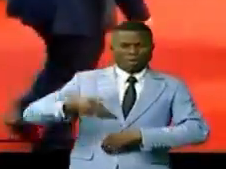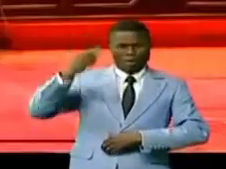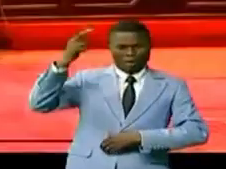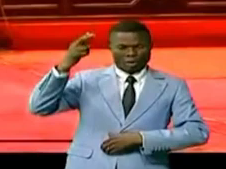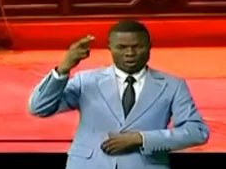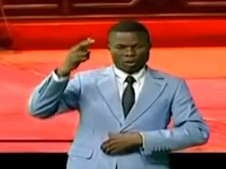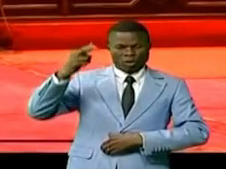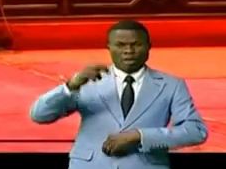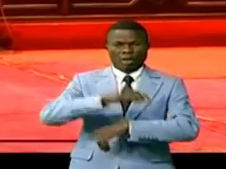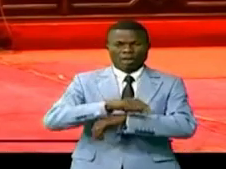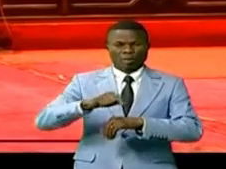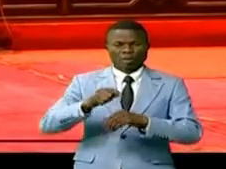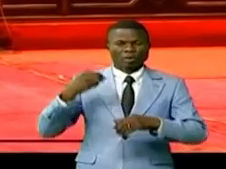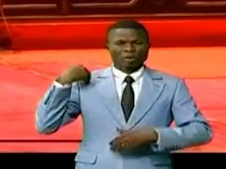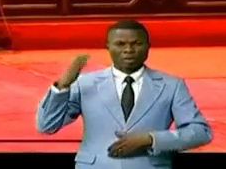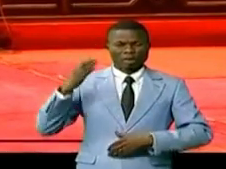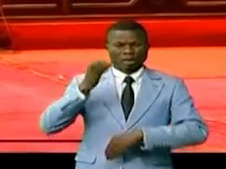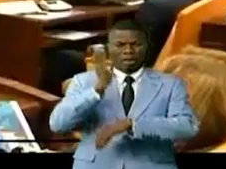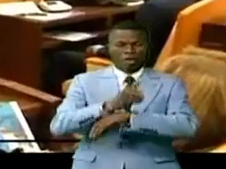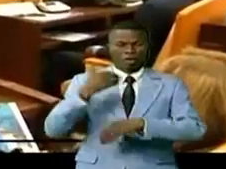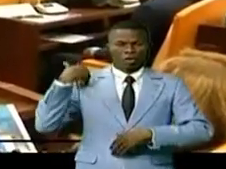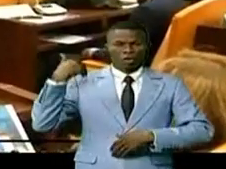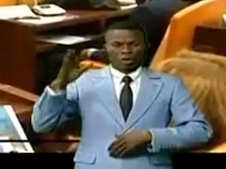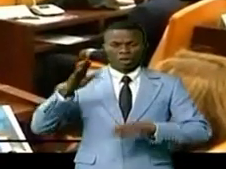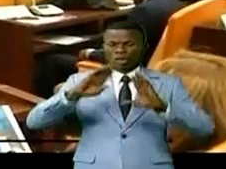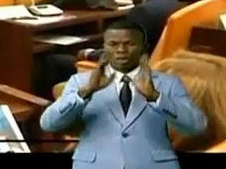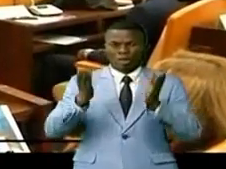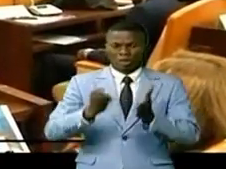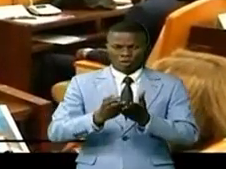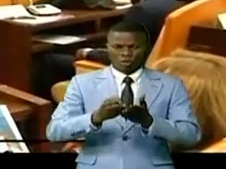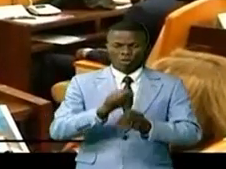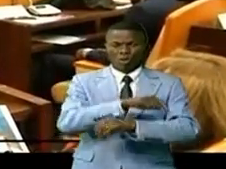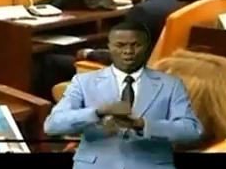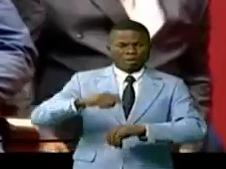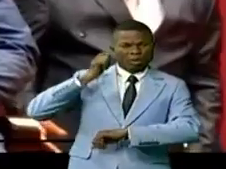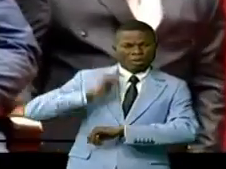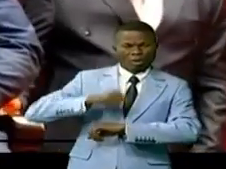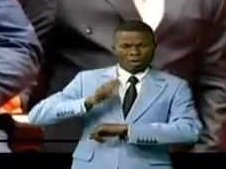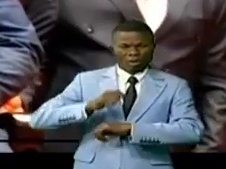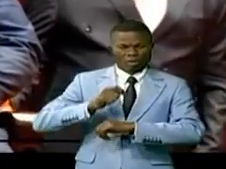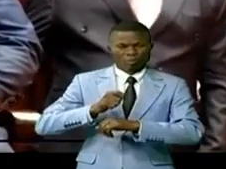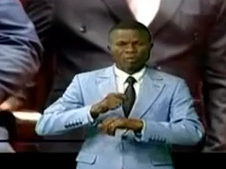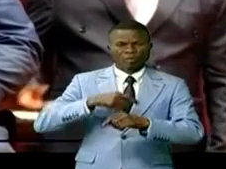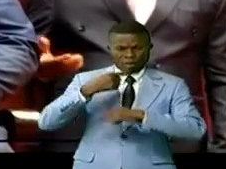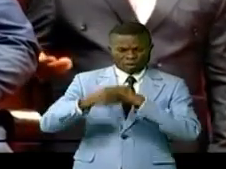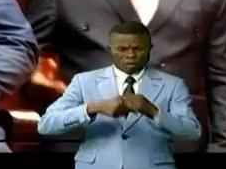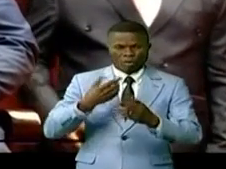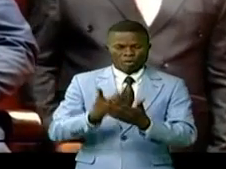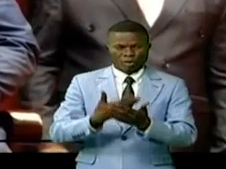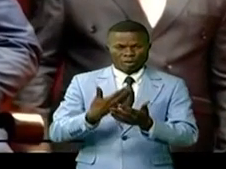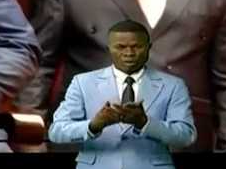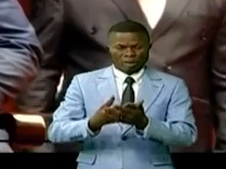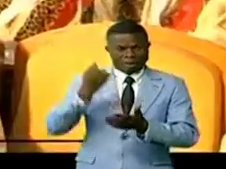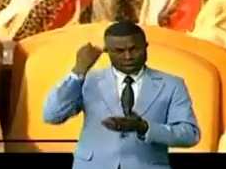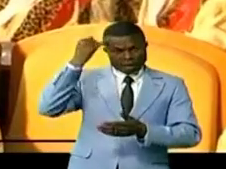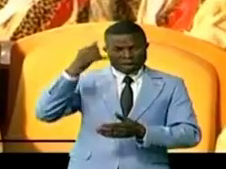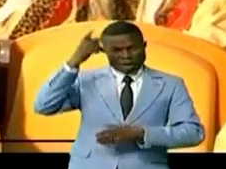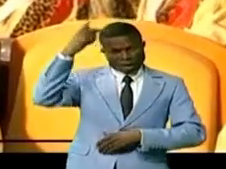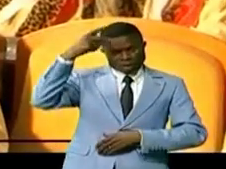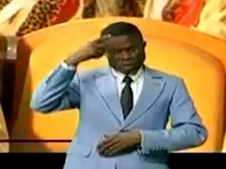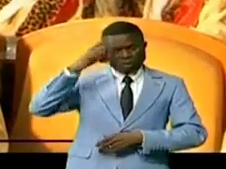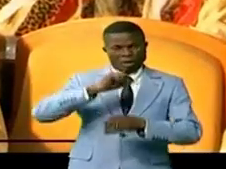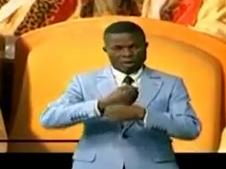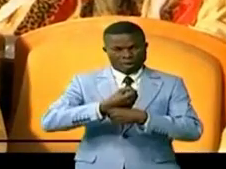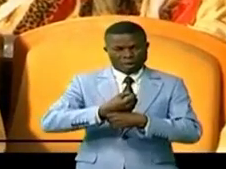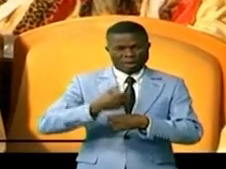l'ordre administratif. Le Conseil d'État et l'ensemble des juridictions qu'il coiffe s'inscrivent irrémédiablement dans la logique de la politique de restauration